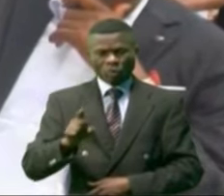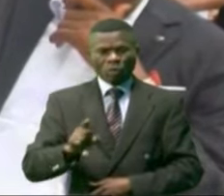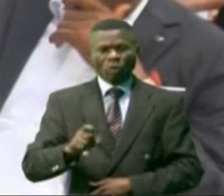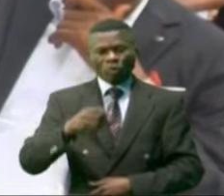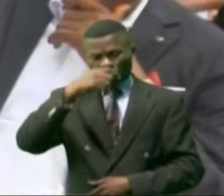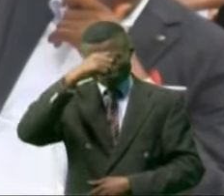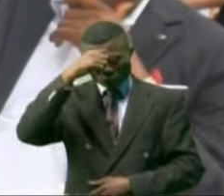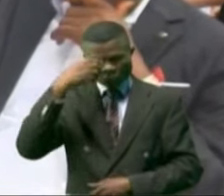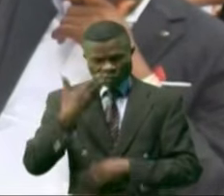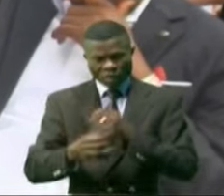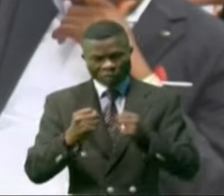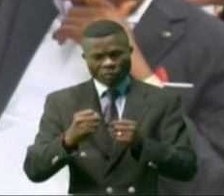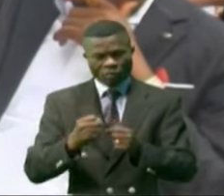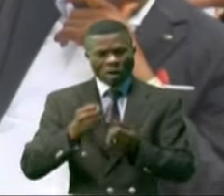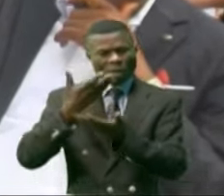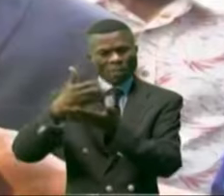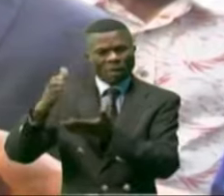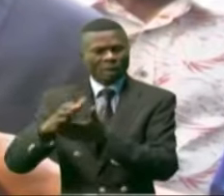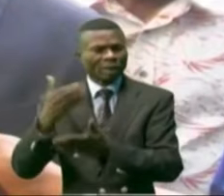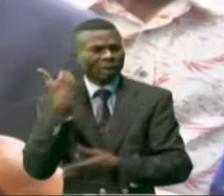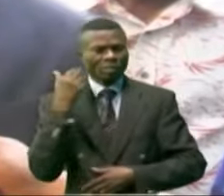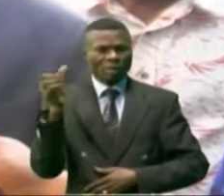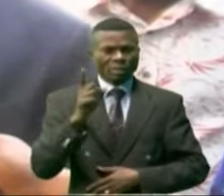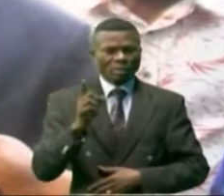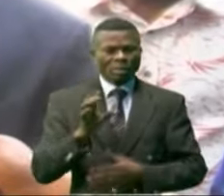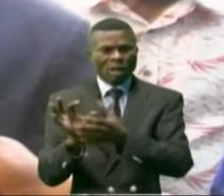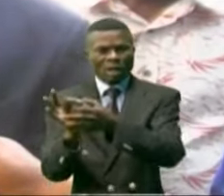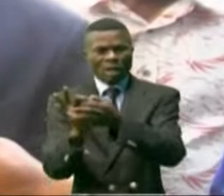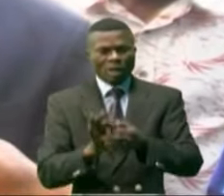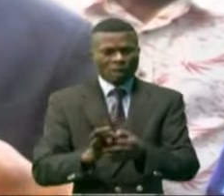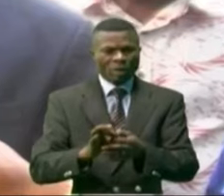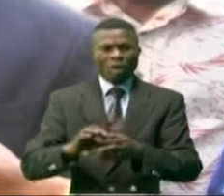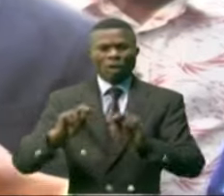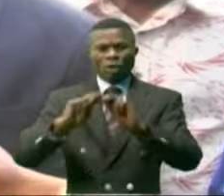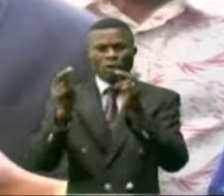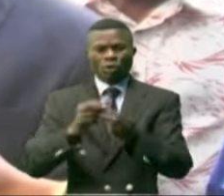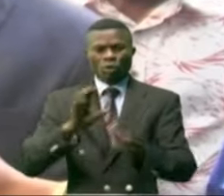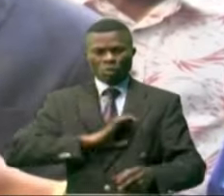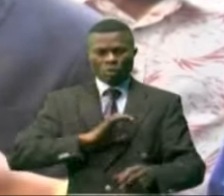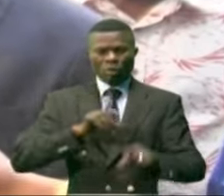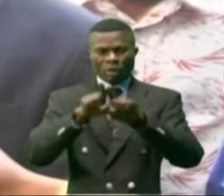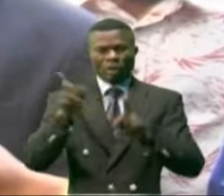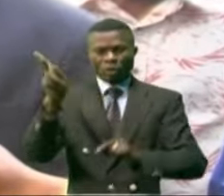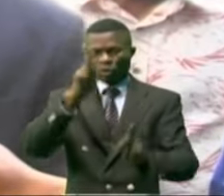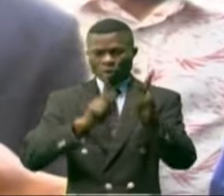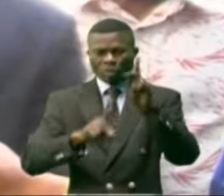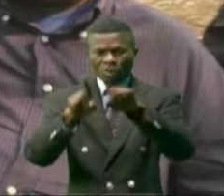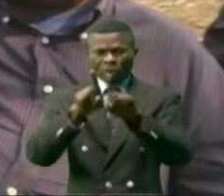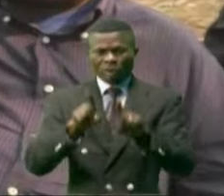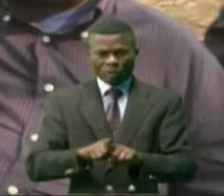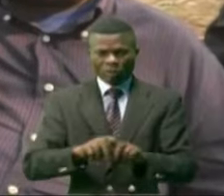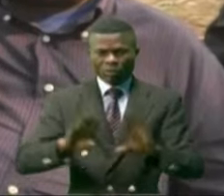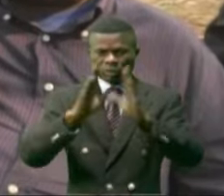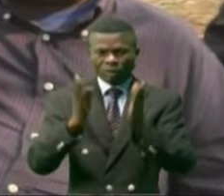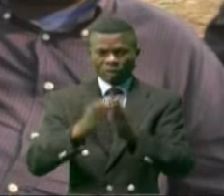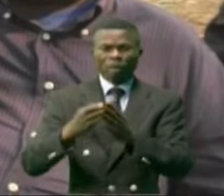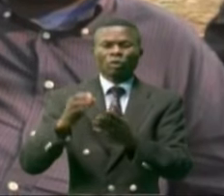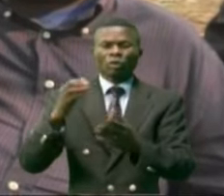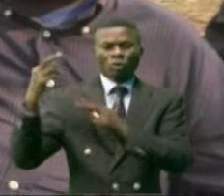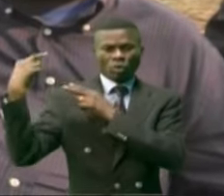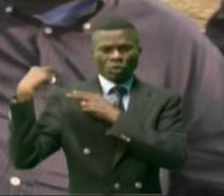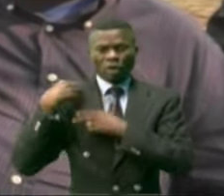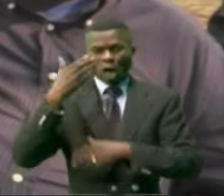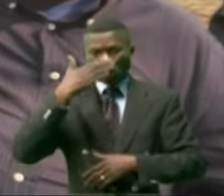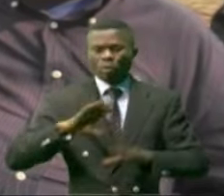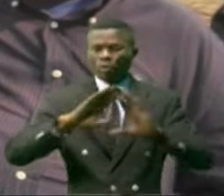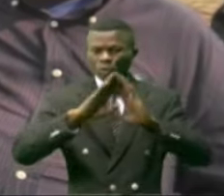ne soit pas contaminée. La collaboration entre la police, la population et toutes les associations,